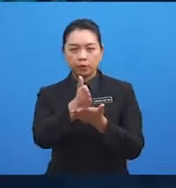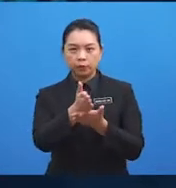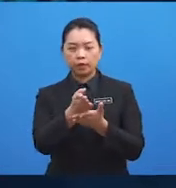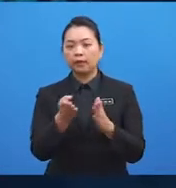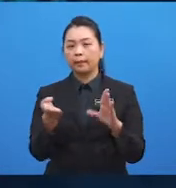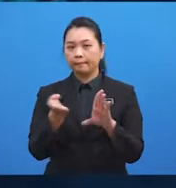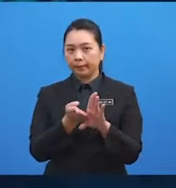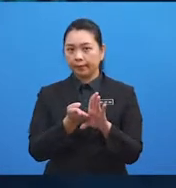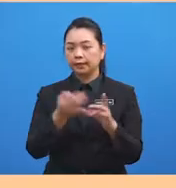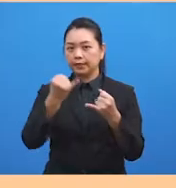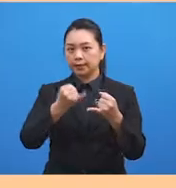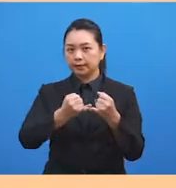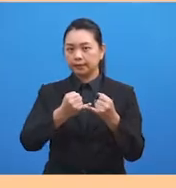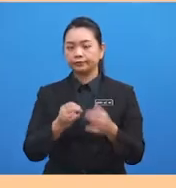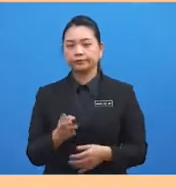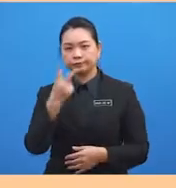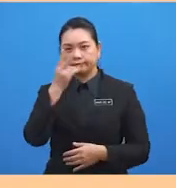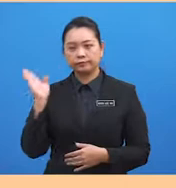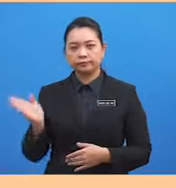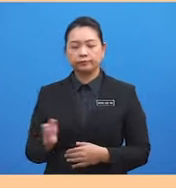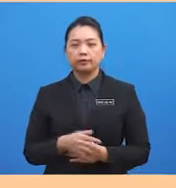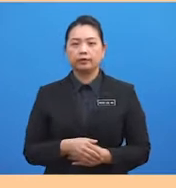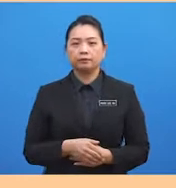terakhir ialah pemfakturan.